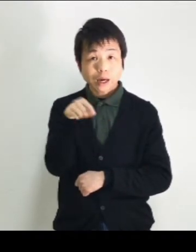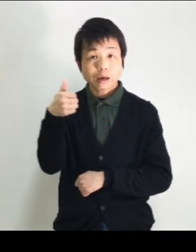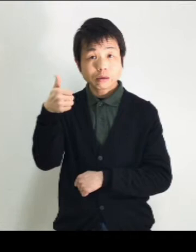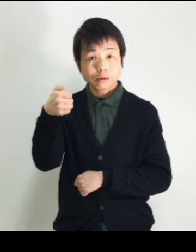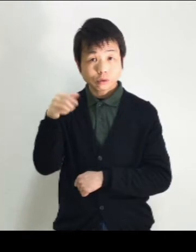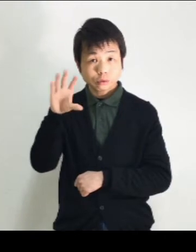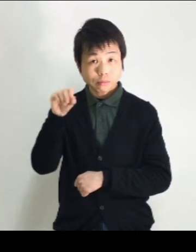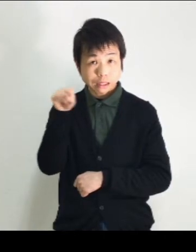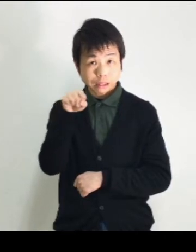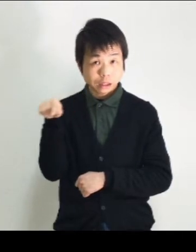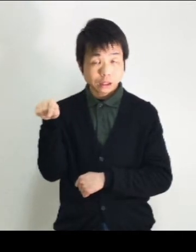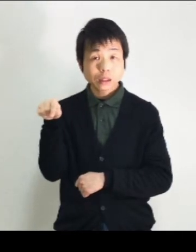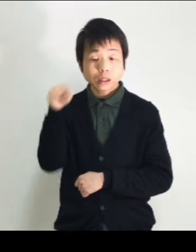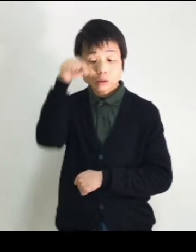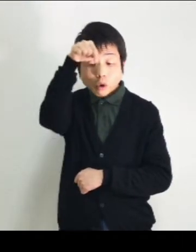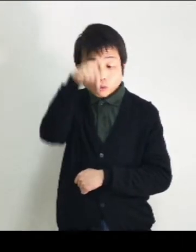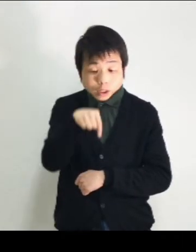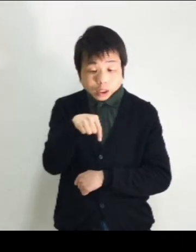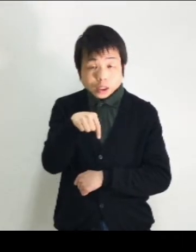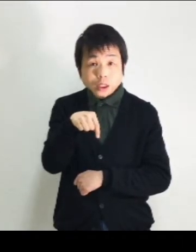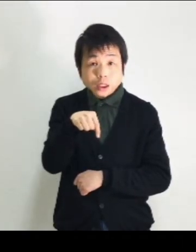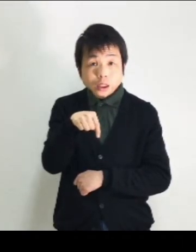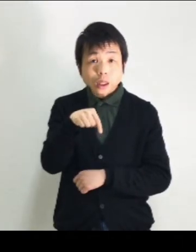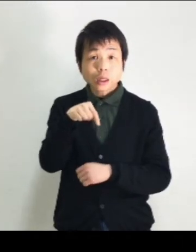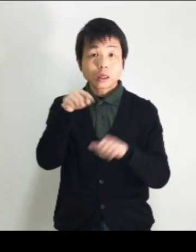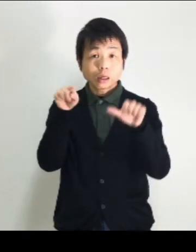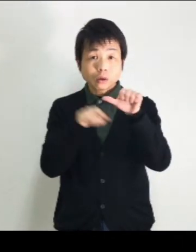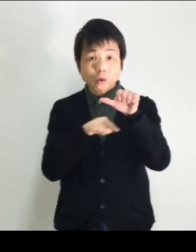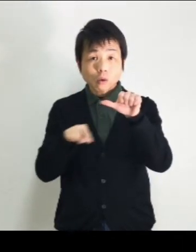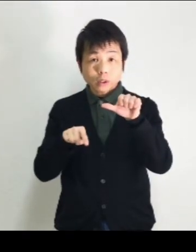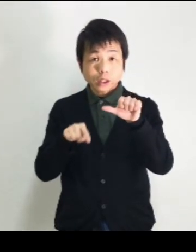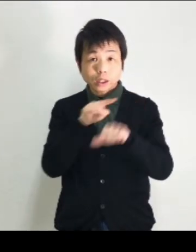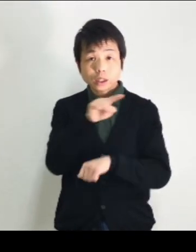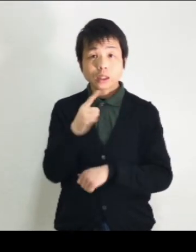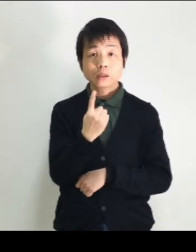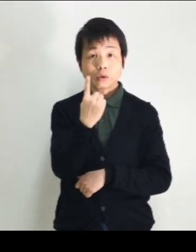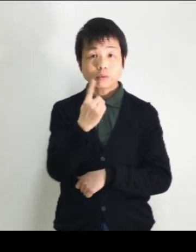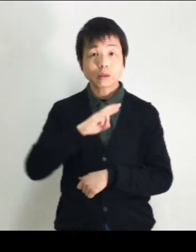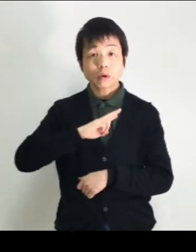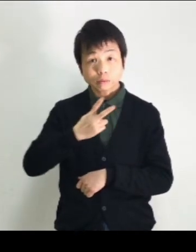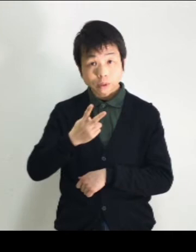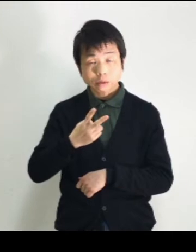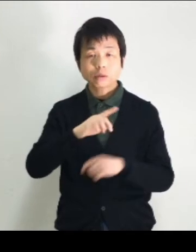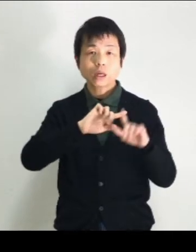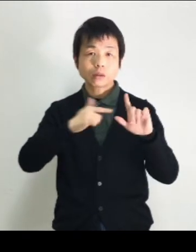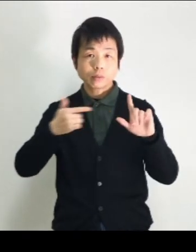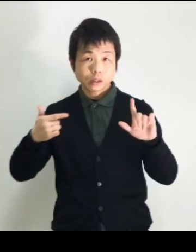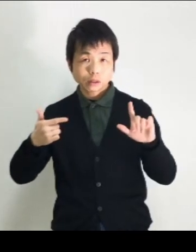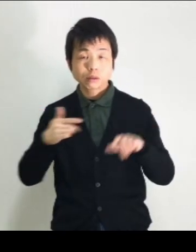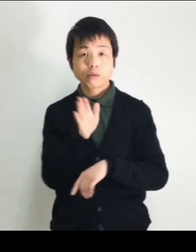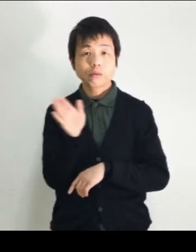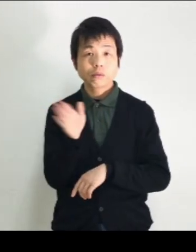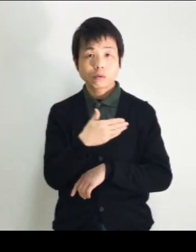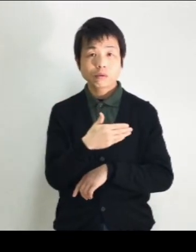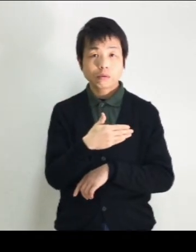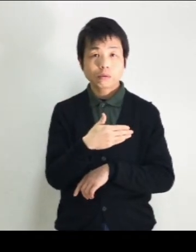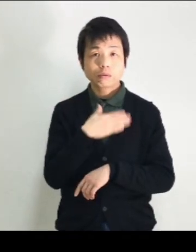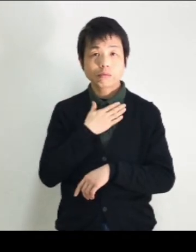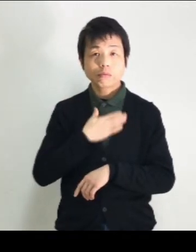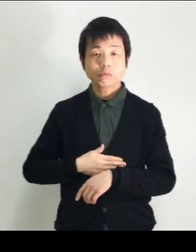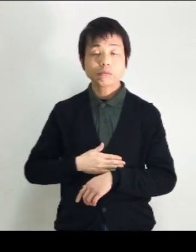30万人、50万人の、うち5人に1人はトランスジェンダー、4人に1人は LGBTQ っていうところで、